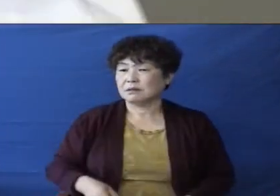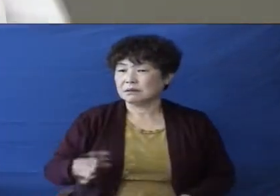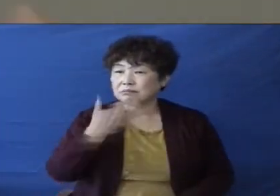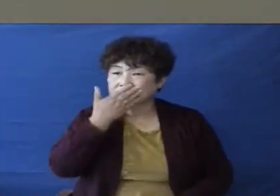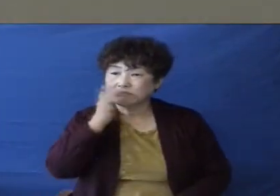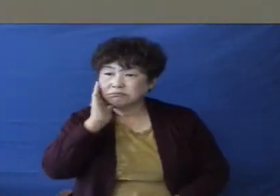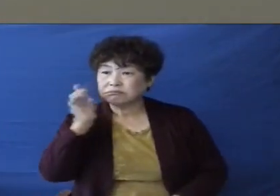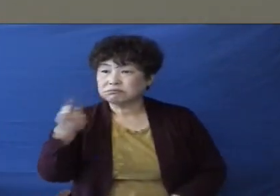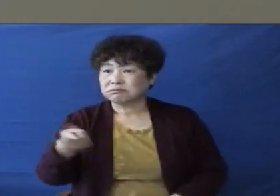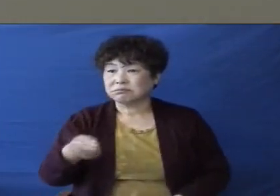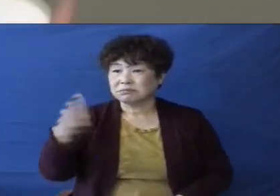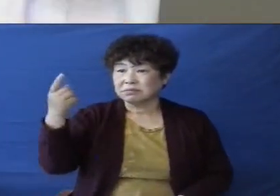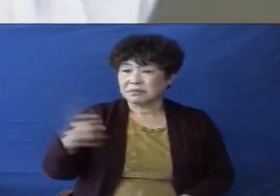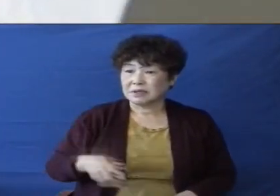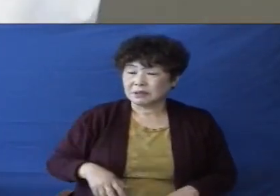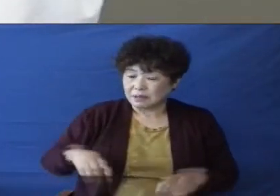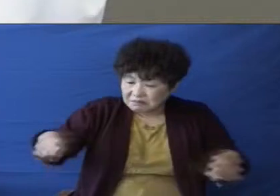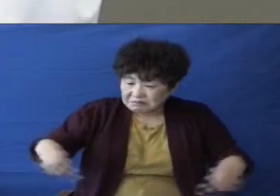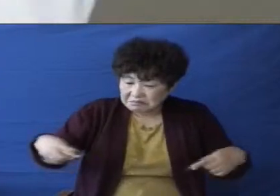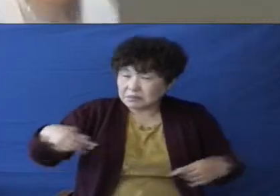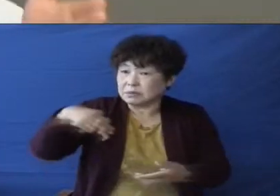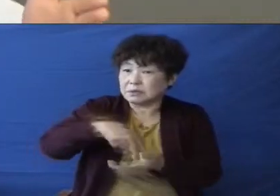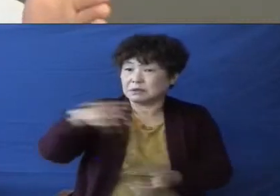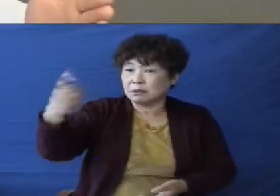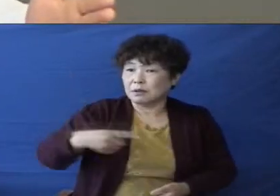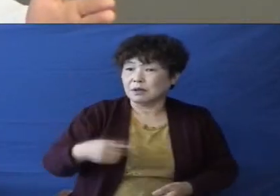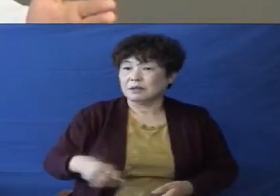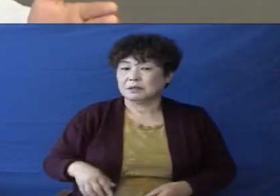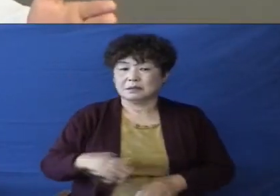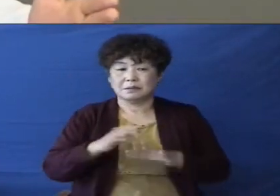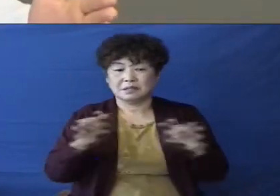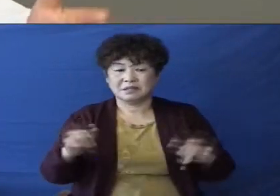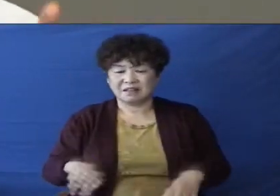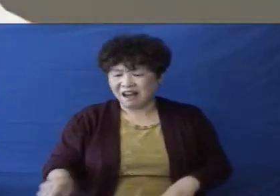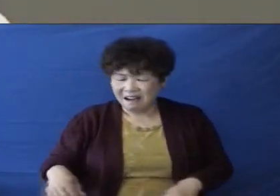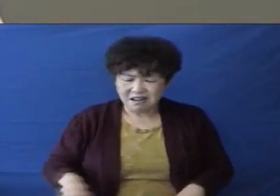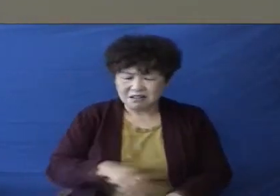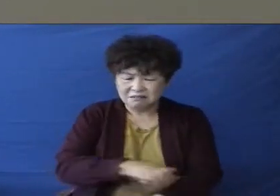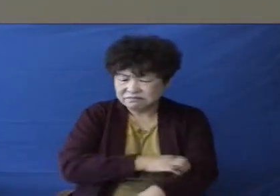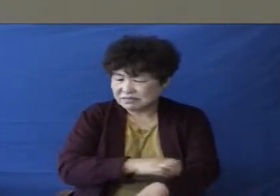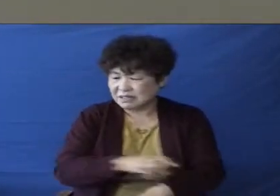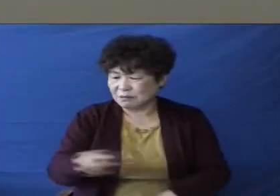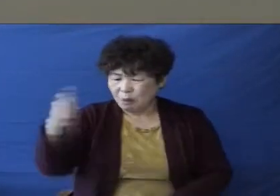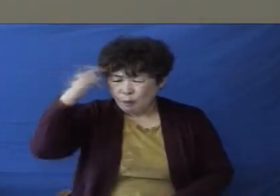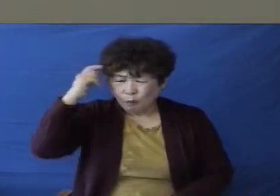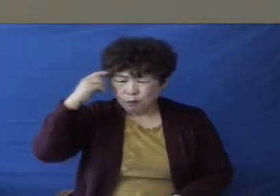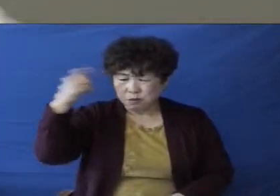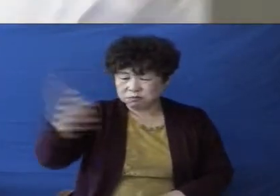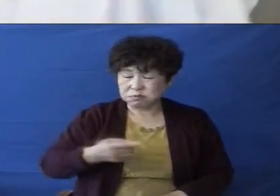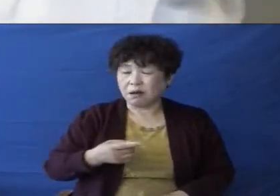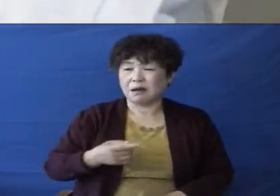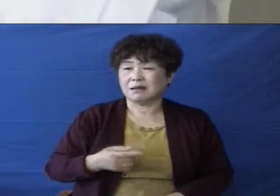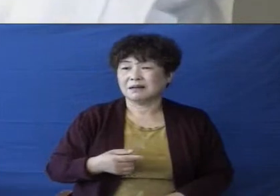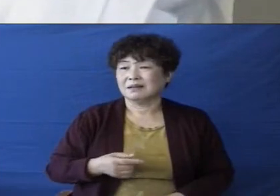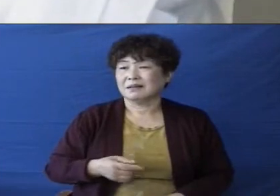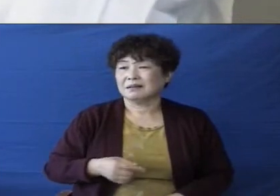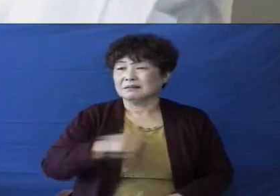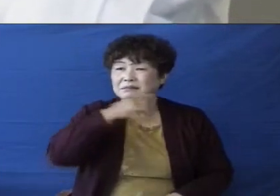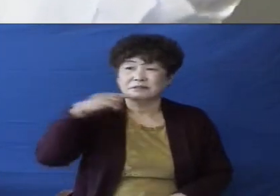성전은 예루살렘 성전 하나 밖에 없잖아요 그러면은 각 굳혀 있는